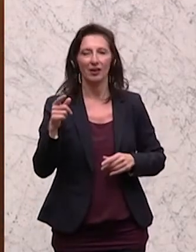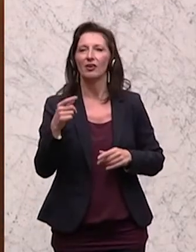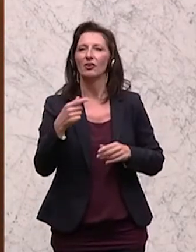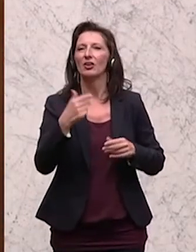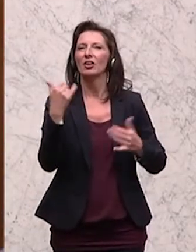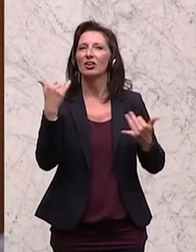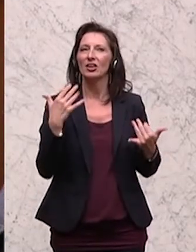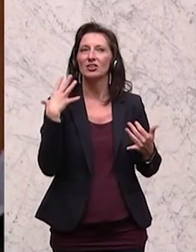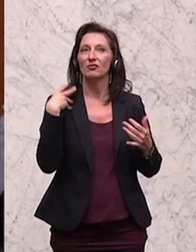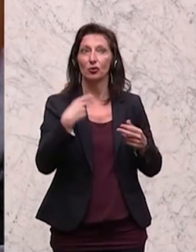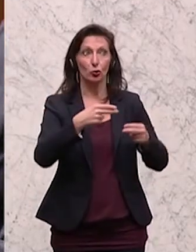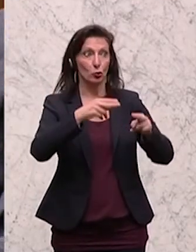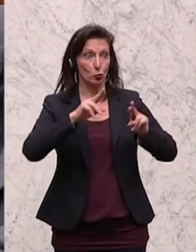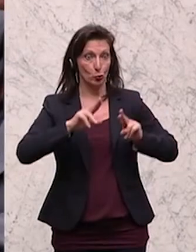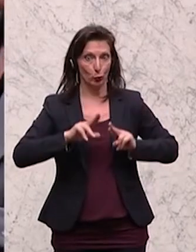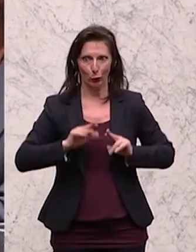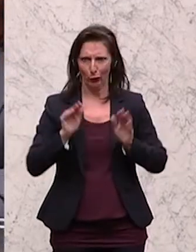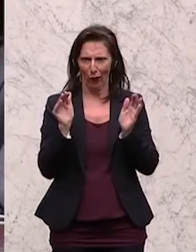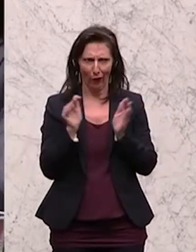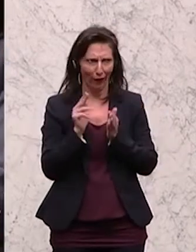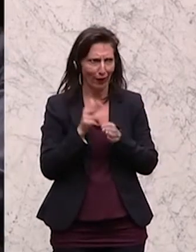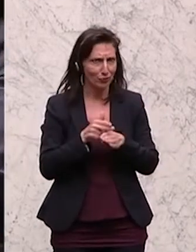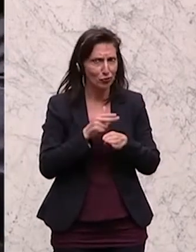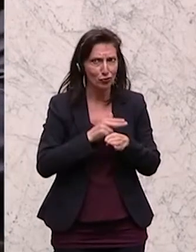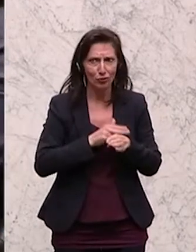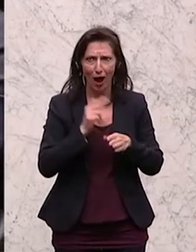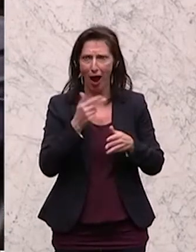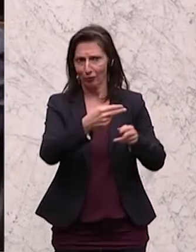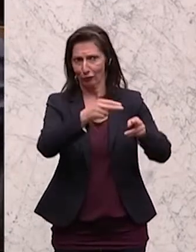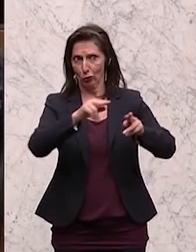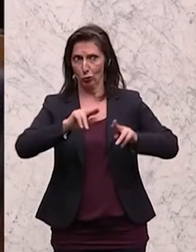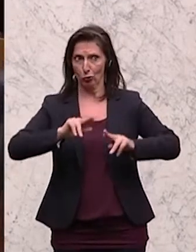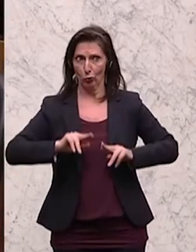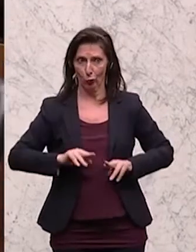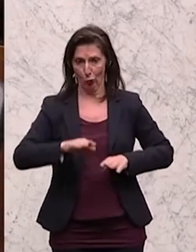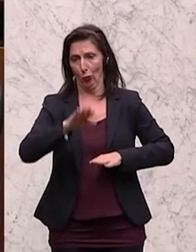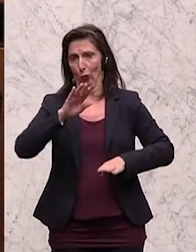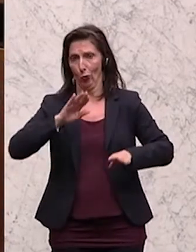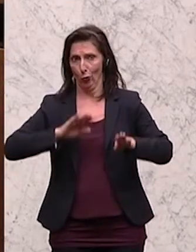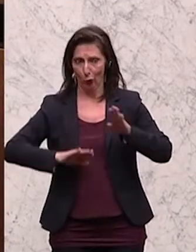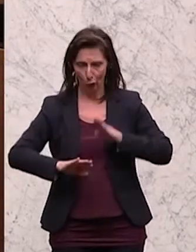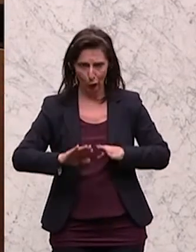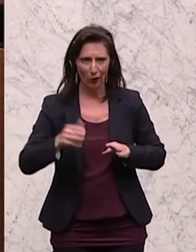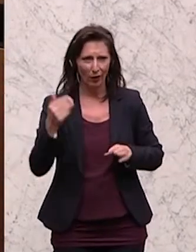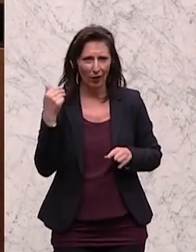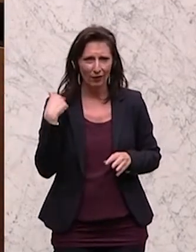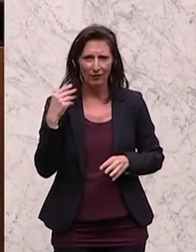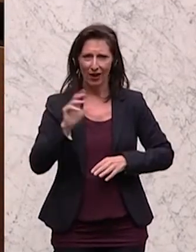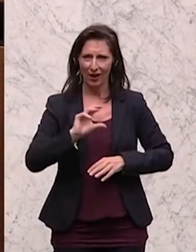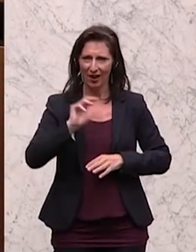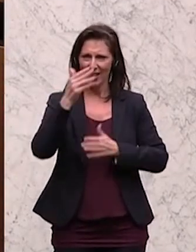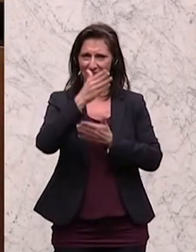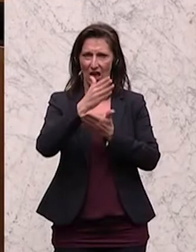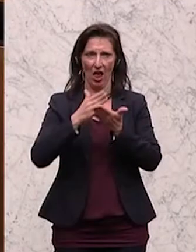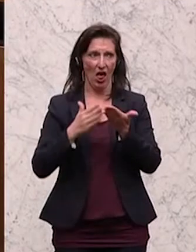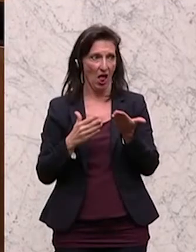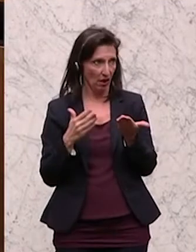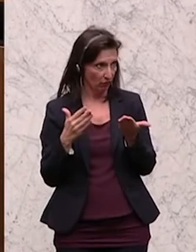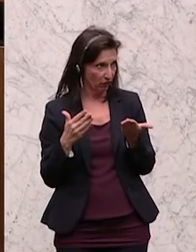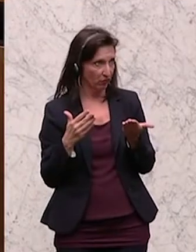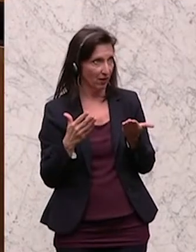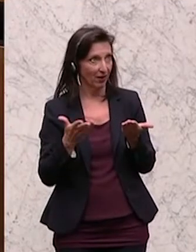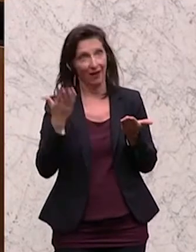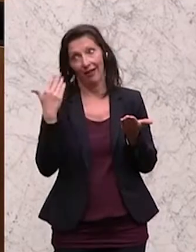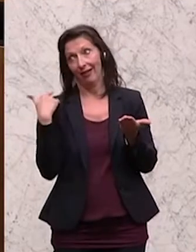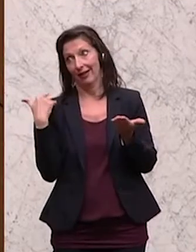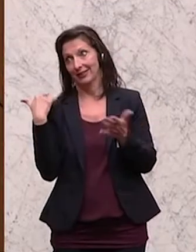zur Kleinstaatlichkeit, zurück zu all dem, was wir uns nach den Erfahrungen der ersten Hälfte des vergangenen